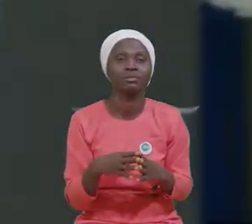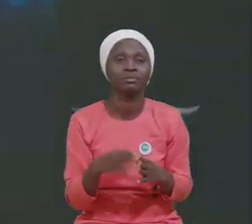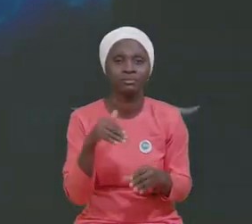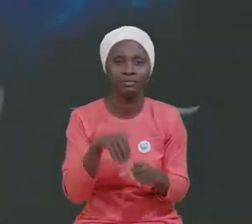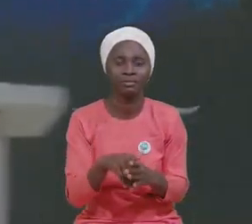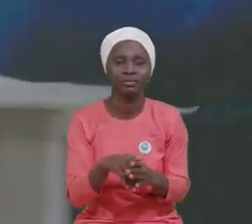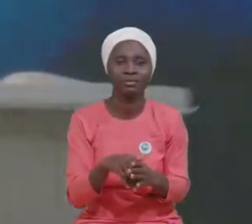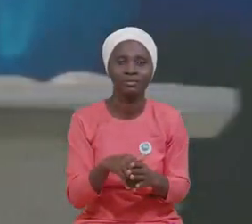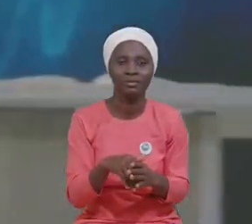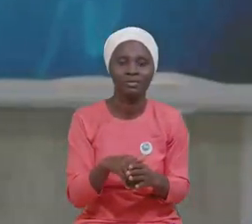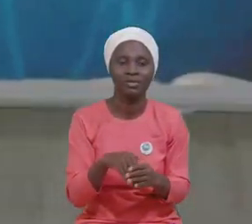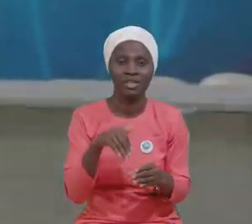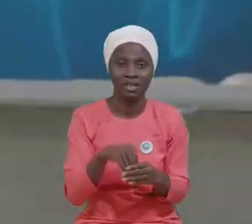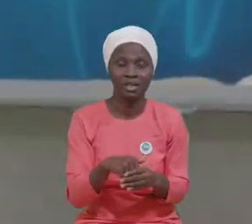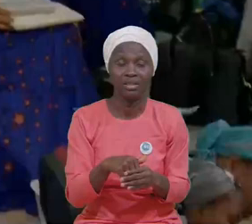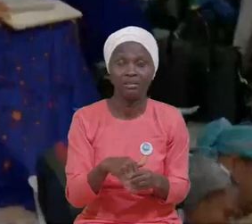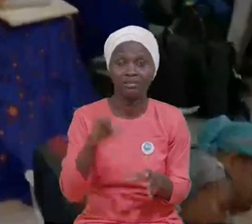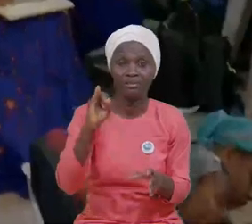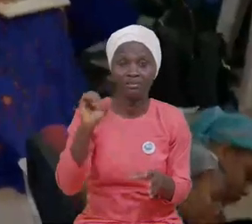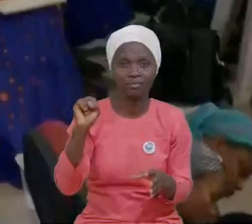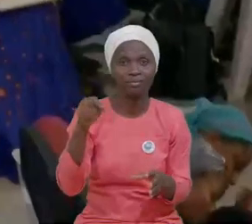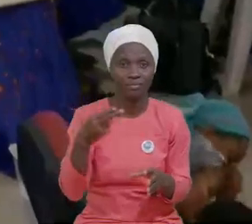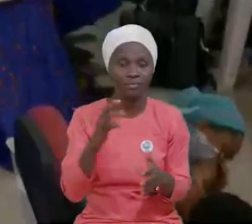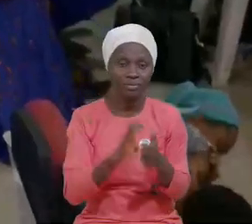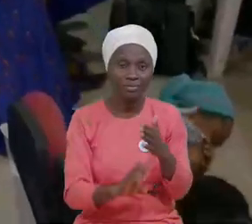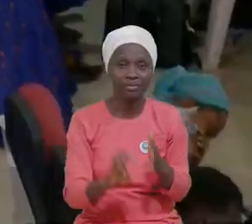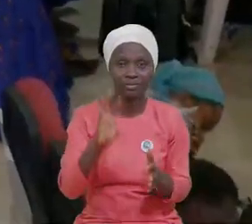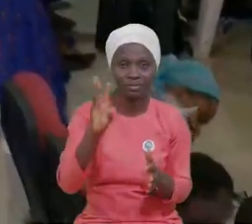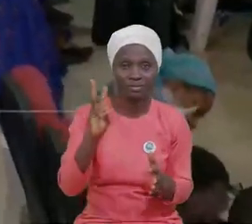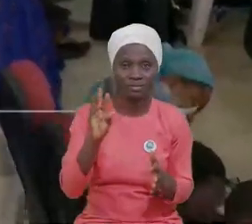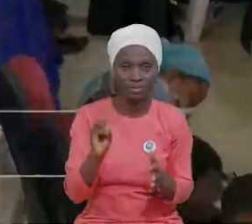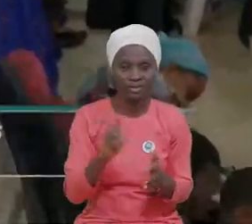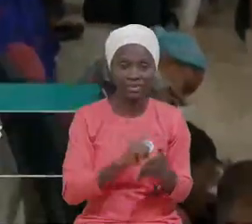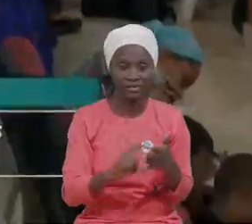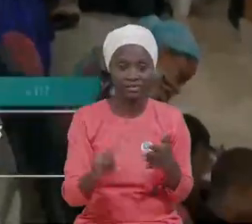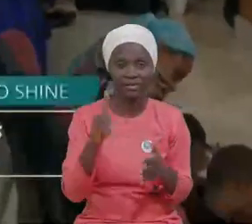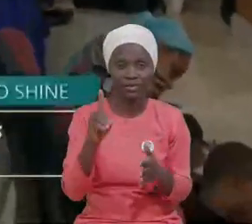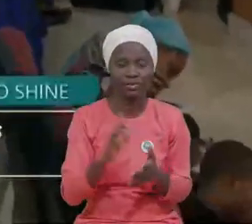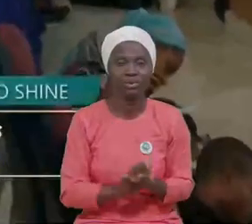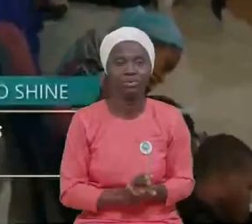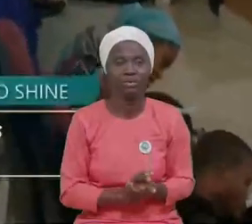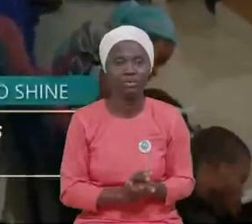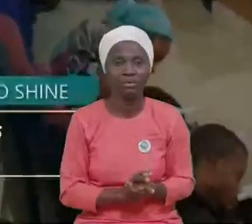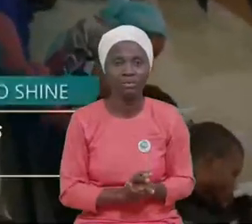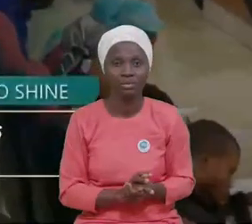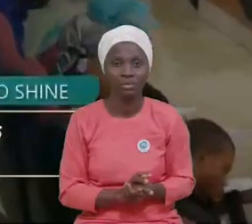l'envol. En Ésaïe, au chapitre 60, verset 1. Ésaïe,